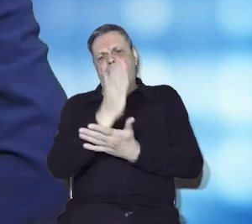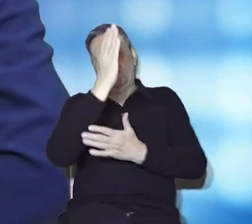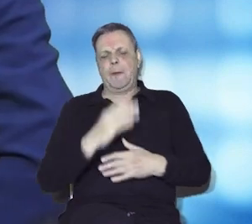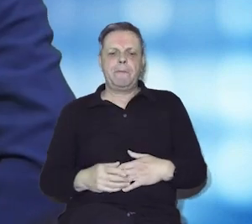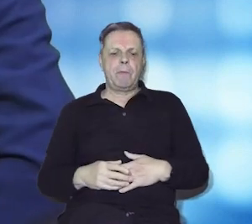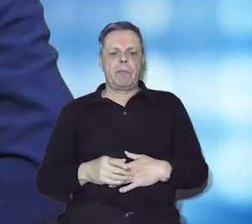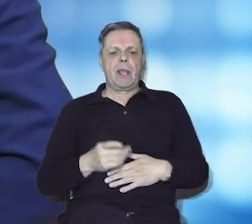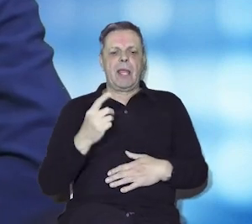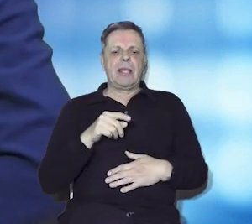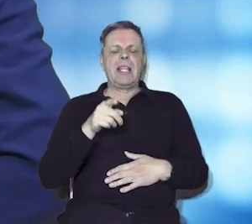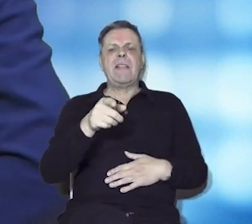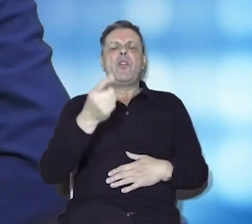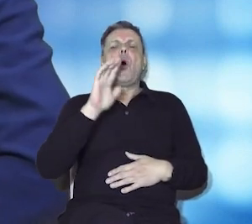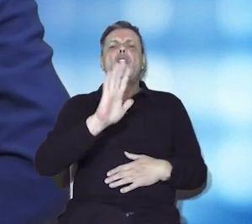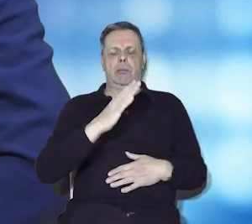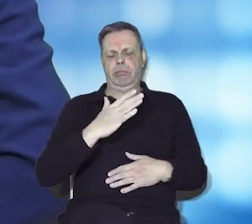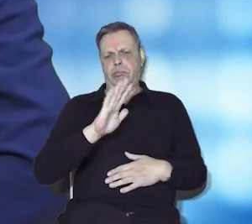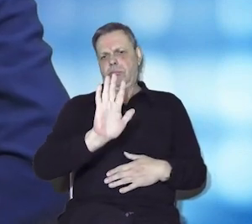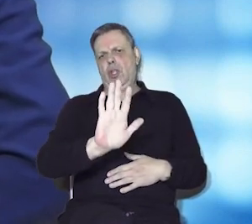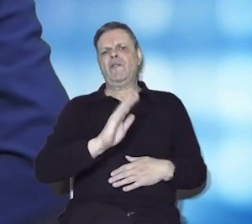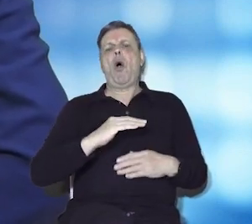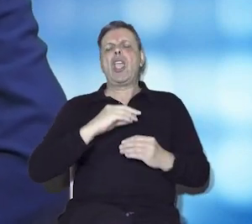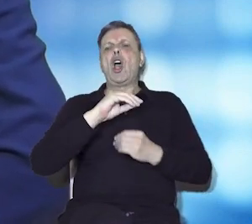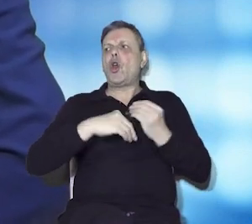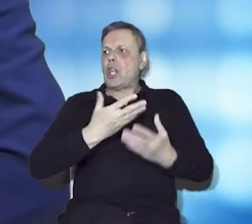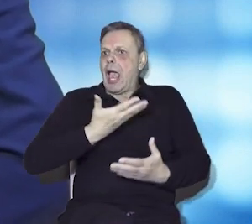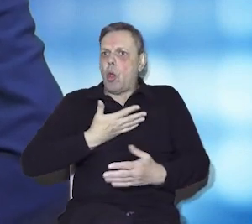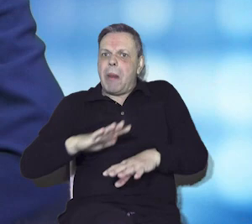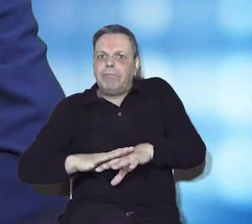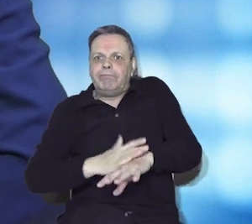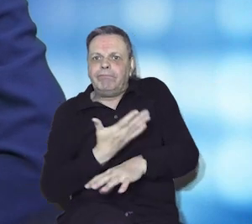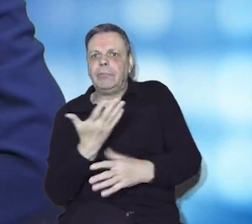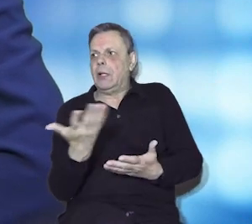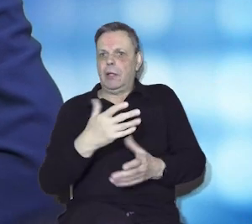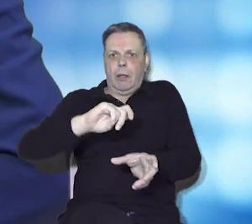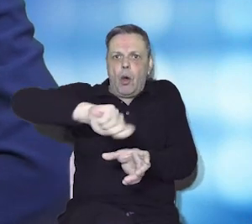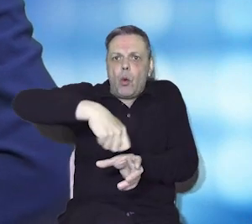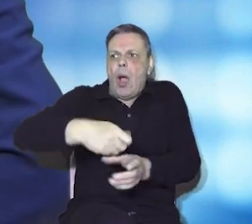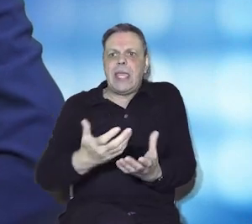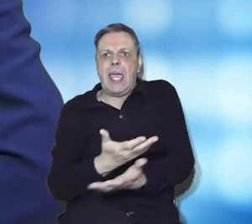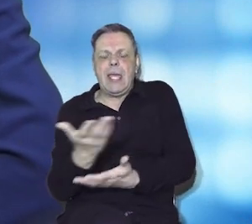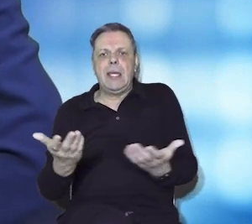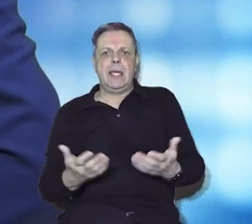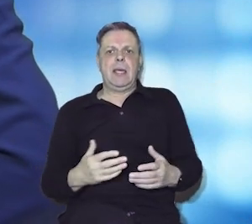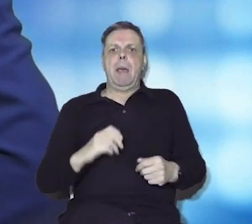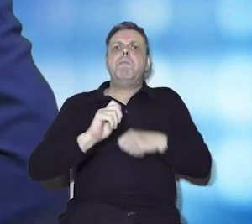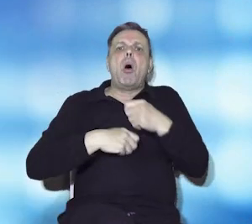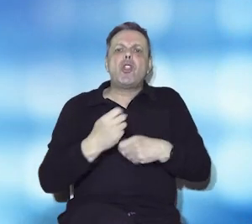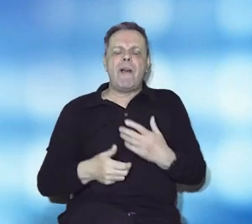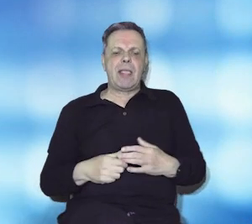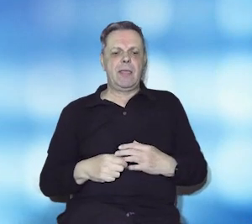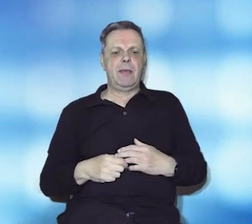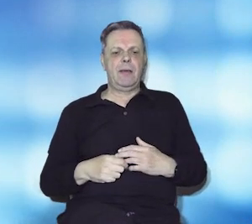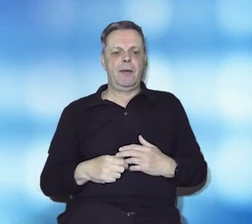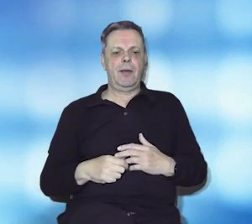li od roditelja dobili tu sklonost prema nekakvom kuharstvu, prema poslovanju? Ja to